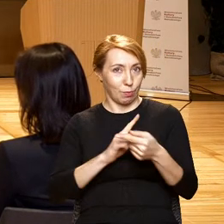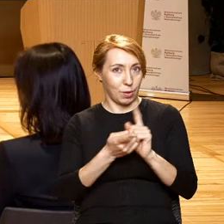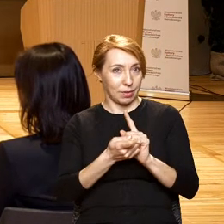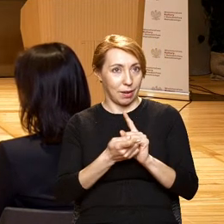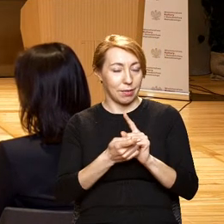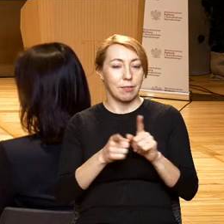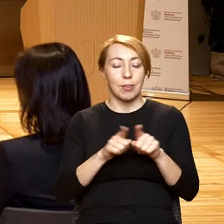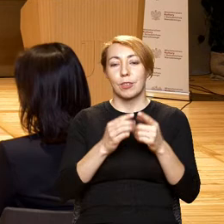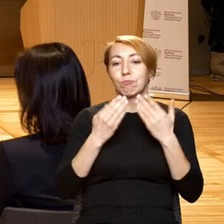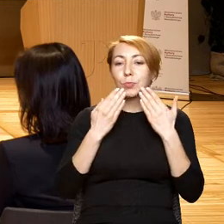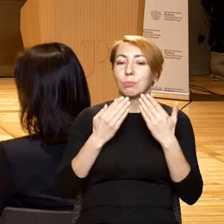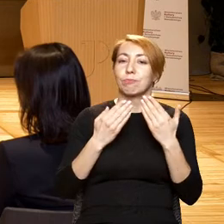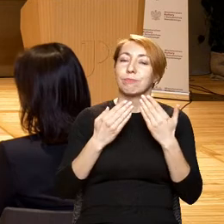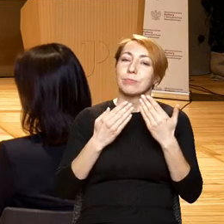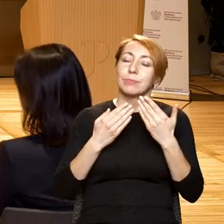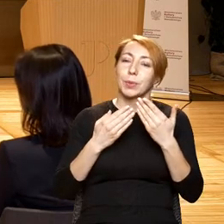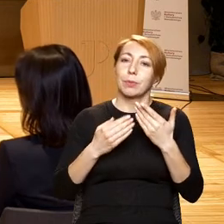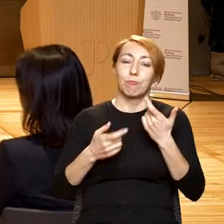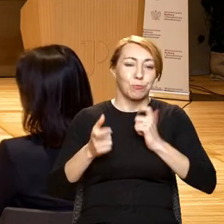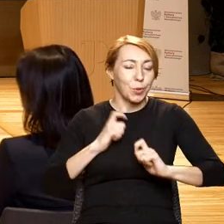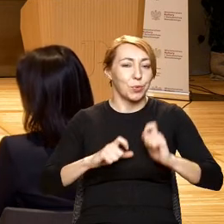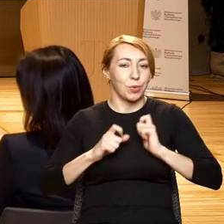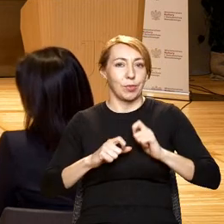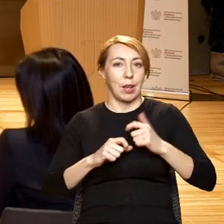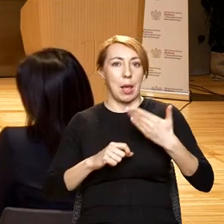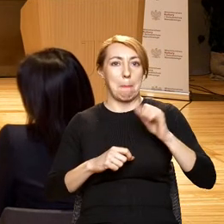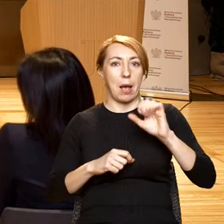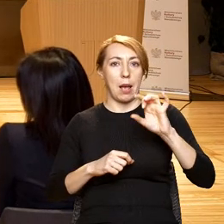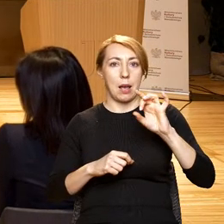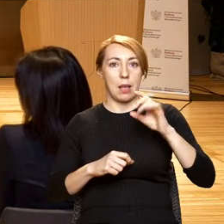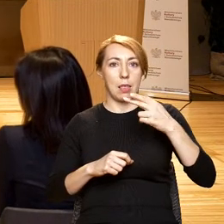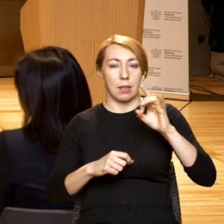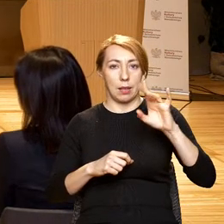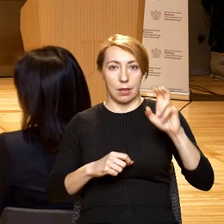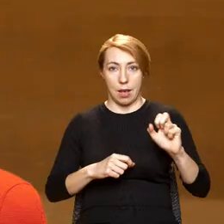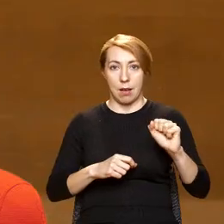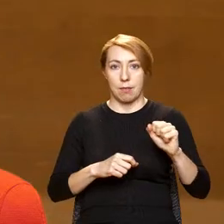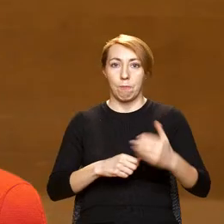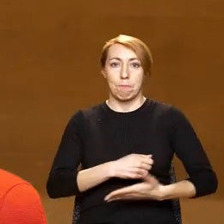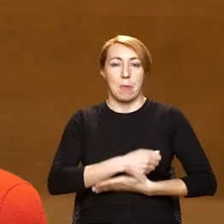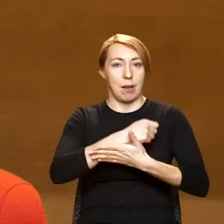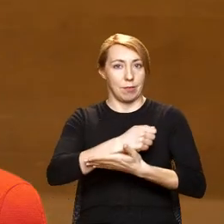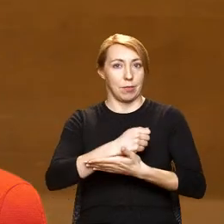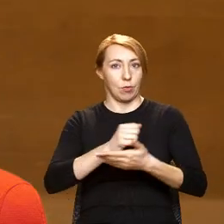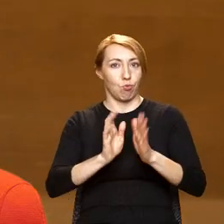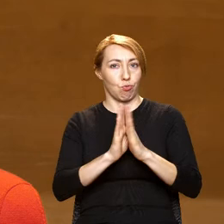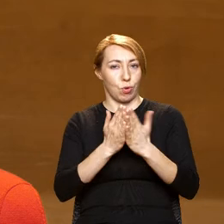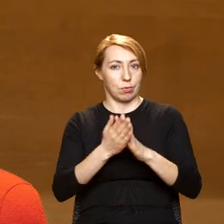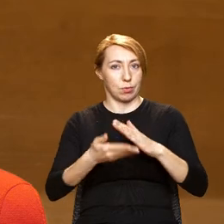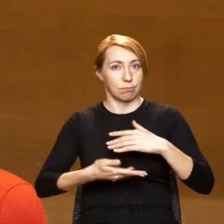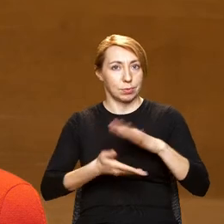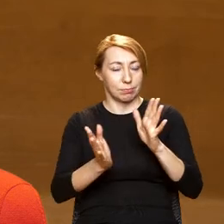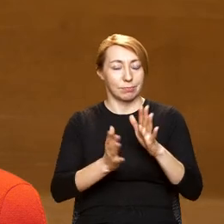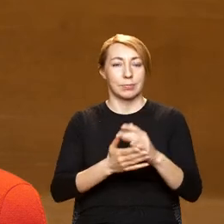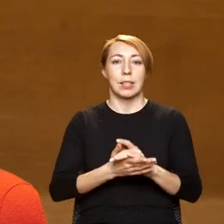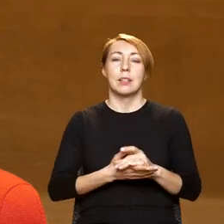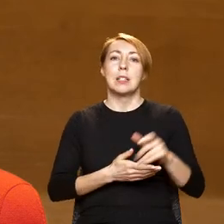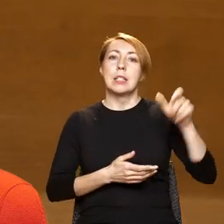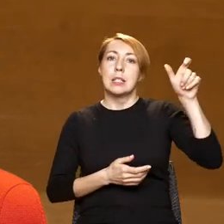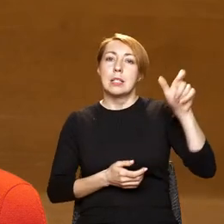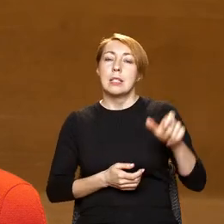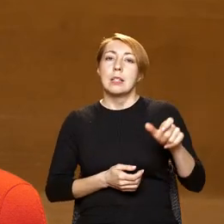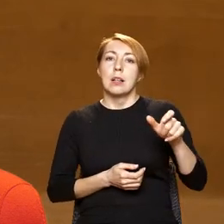że manga chociaż w tak niewielkim stopniu mogła wspomóc wydanie książki. O samym Bronisławie Piłsudskim, o